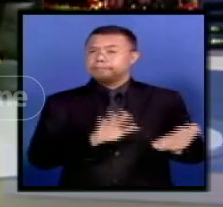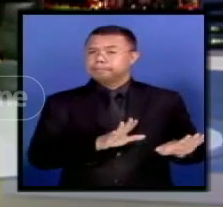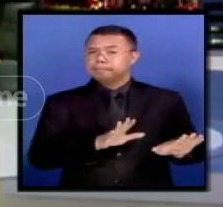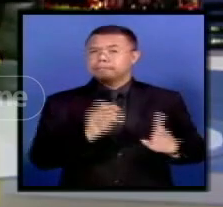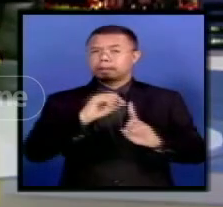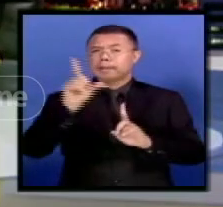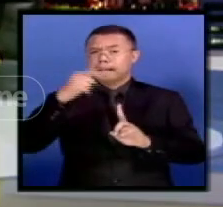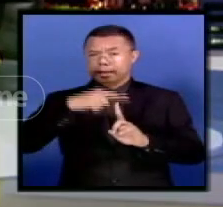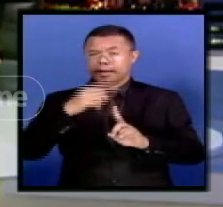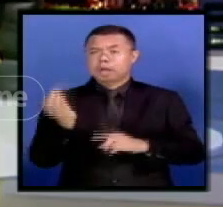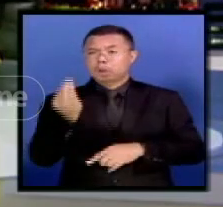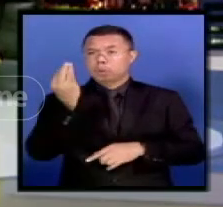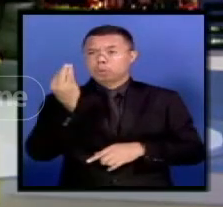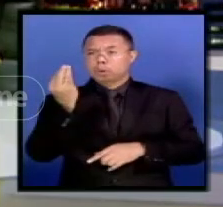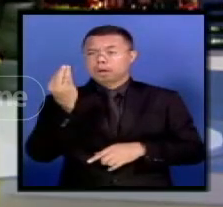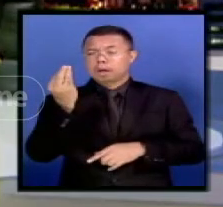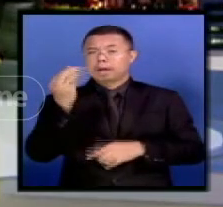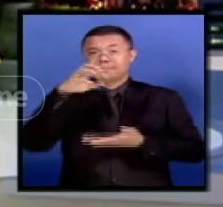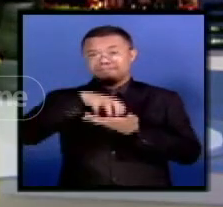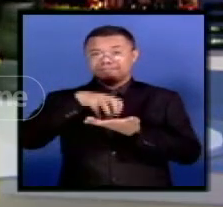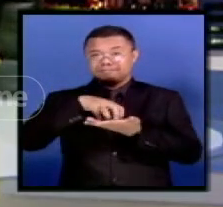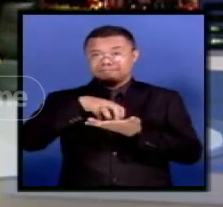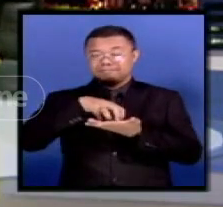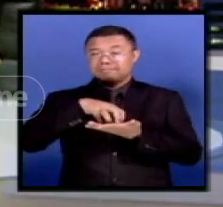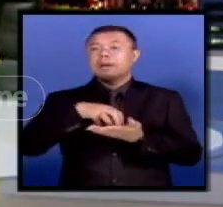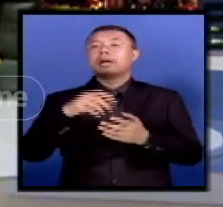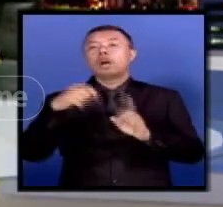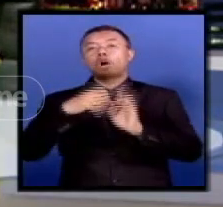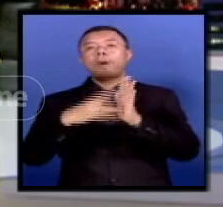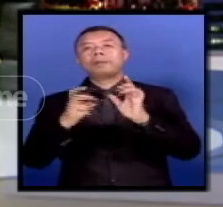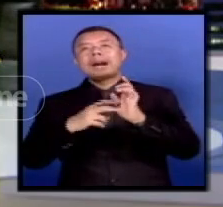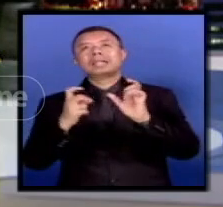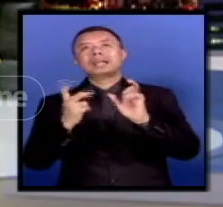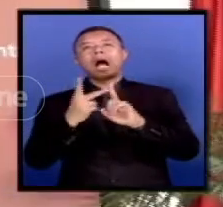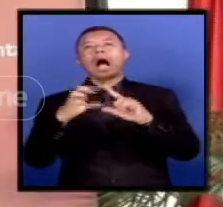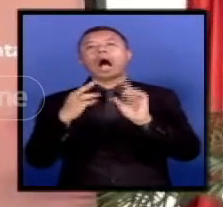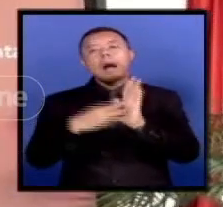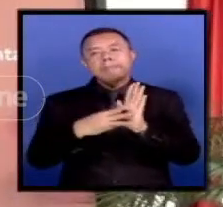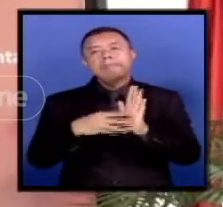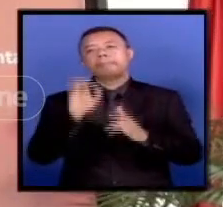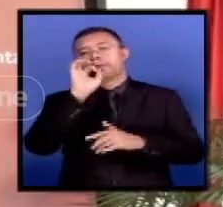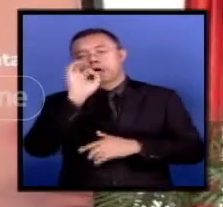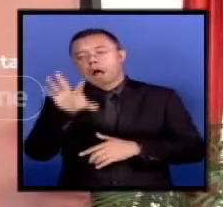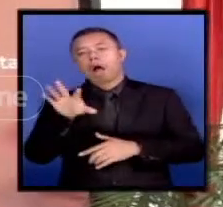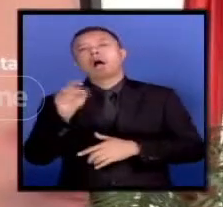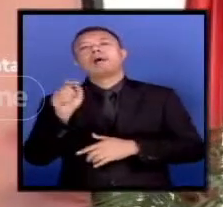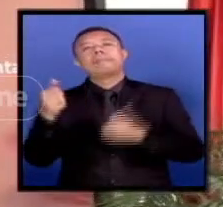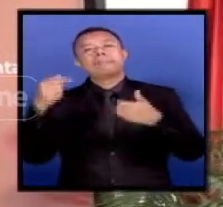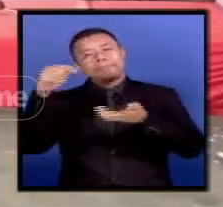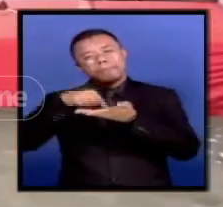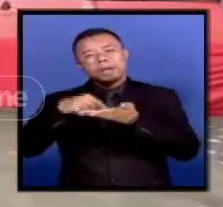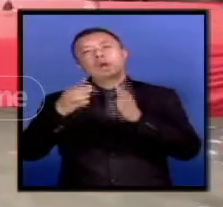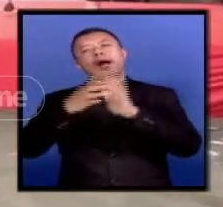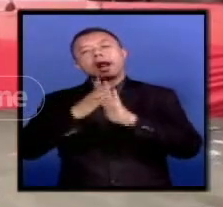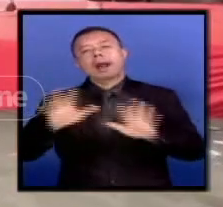Pelaksana tugas Ketua Umum Partai Persatuan Bangunan bersama Komnas HAM mendeklarasikan pemilu ramah HAM di kantor Komnas HAM Menteng,